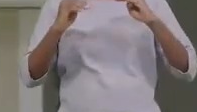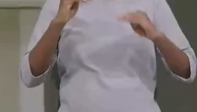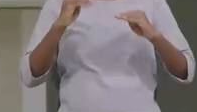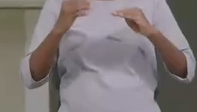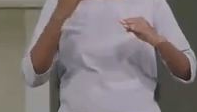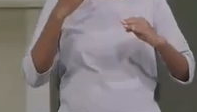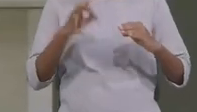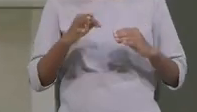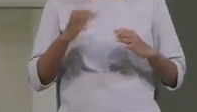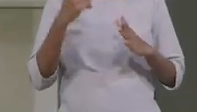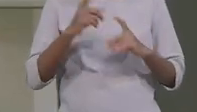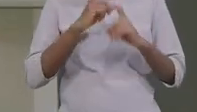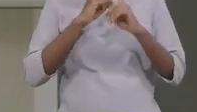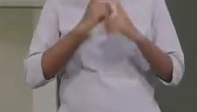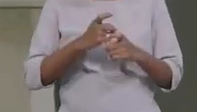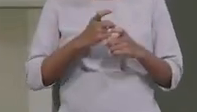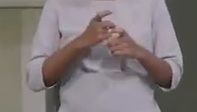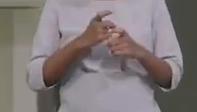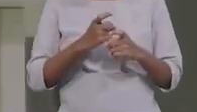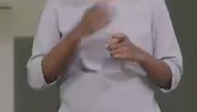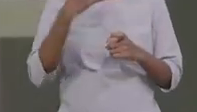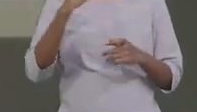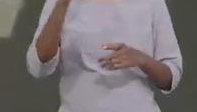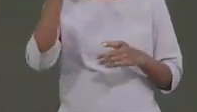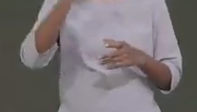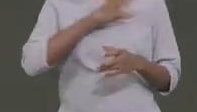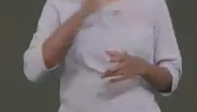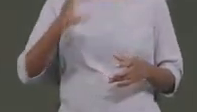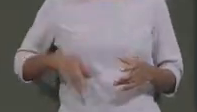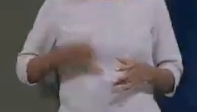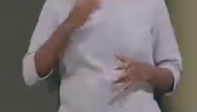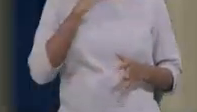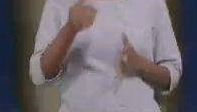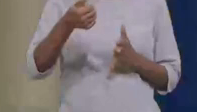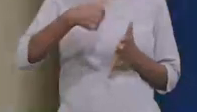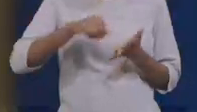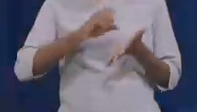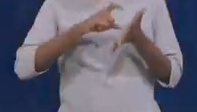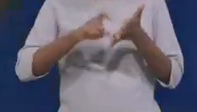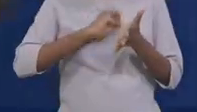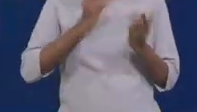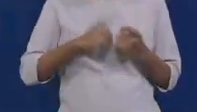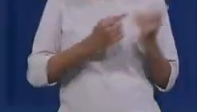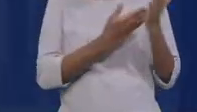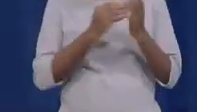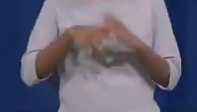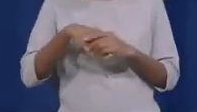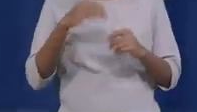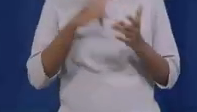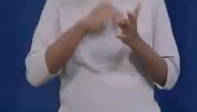mesure du don de Christ. Il y a un autre verset que je